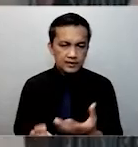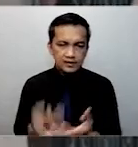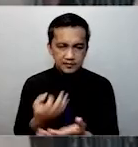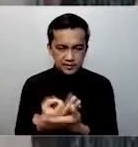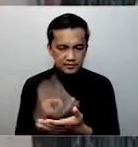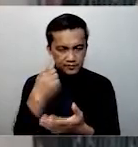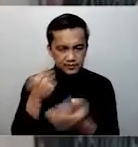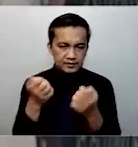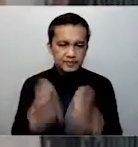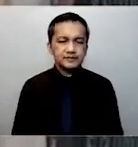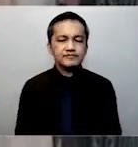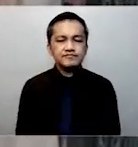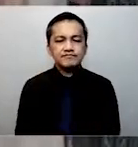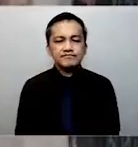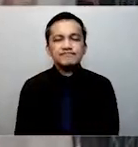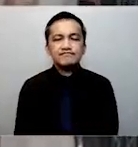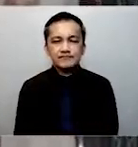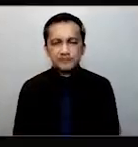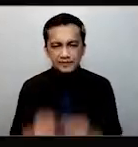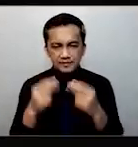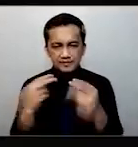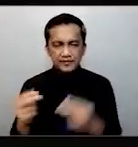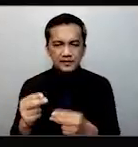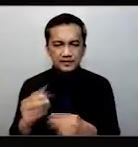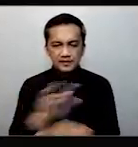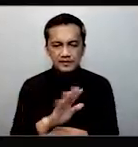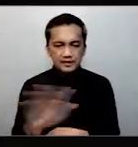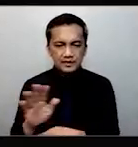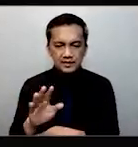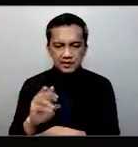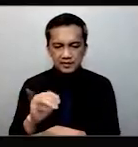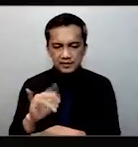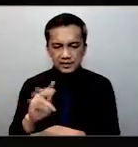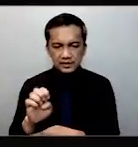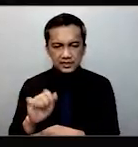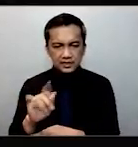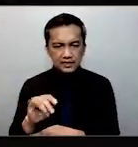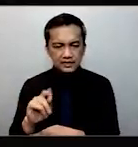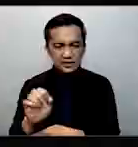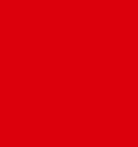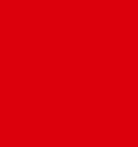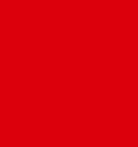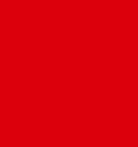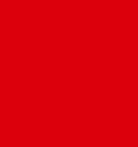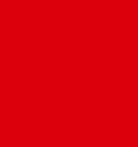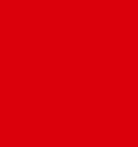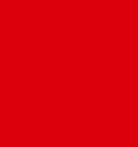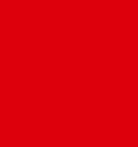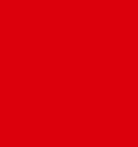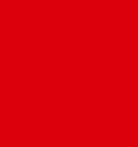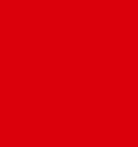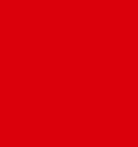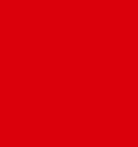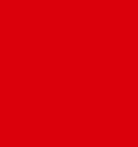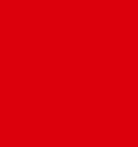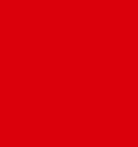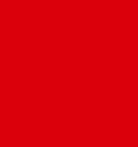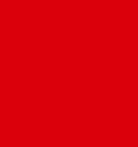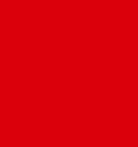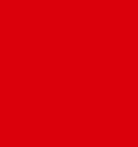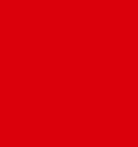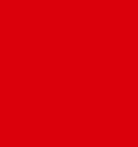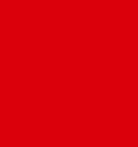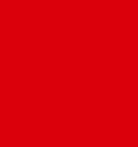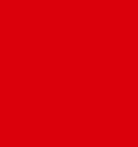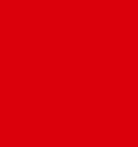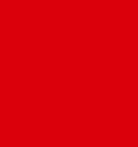sa event. Nagbabalita mula sa frontline, Marlene Alcaide, News 5. Mga kapatid, Cheryl